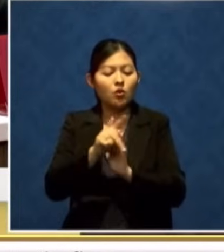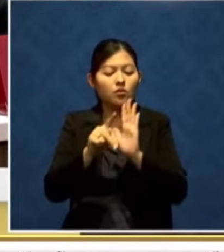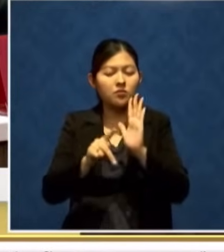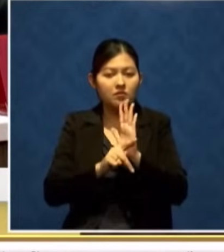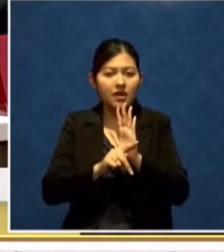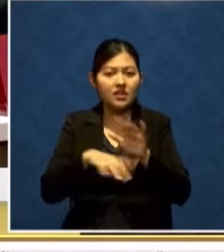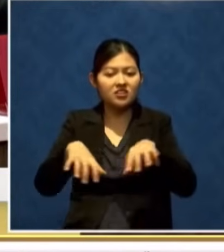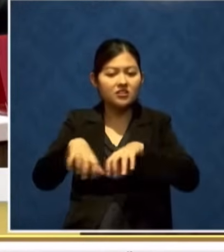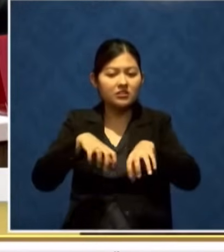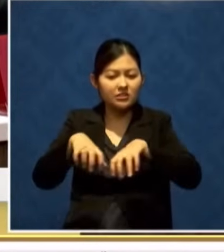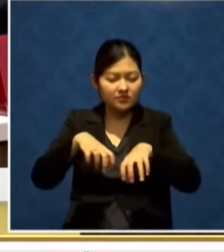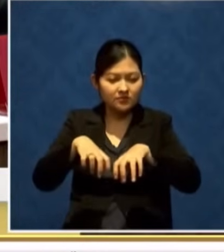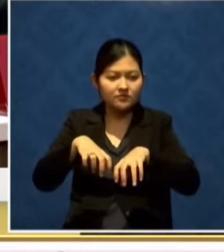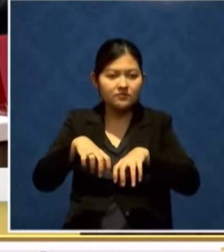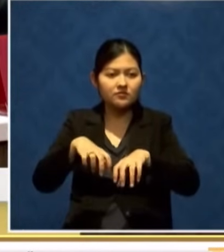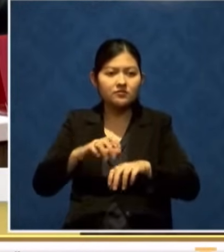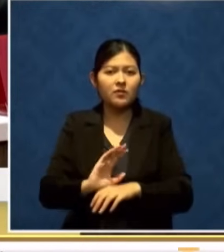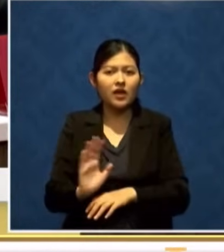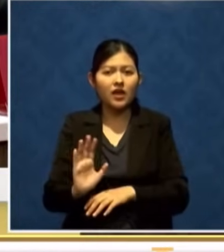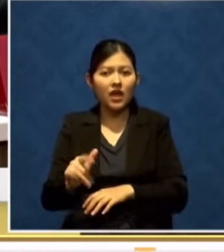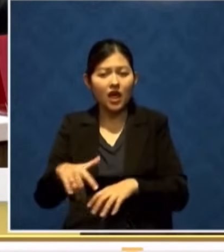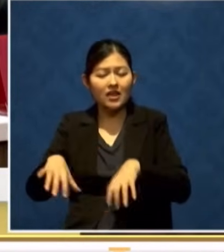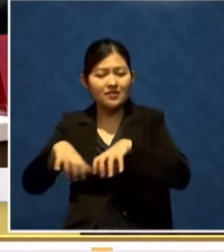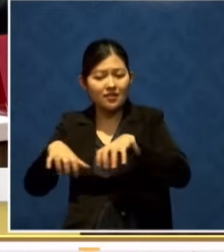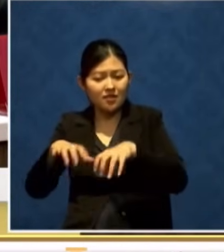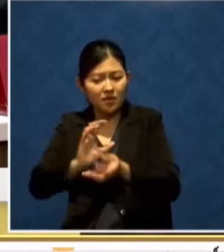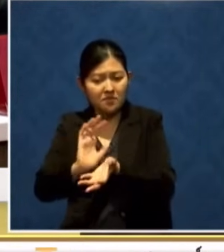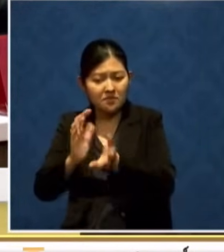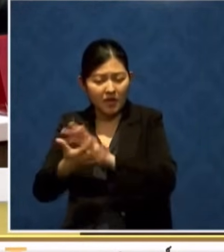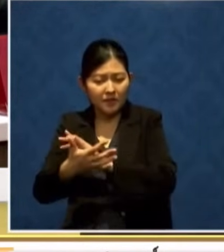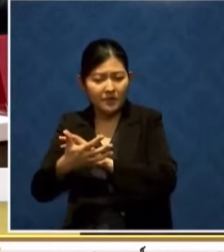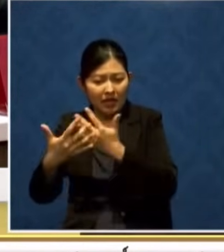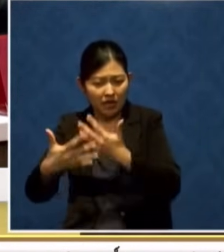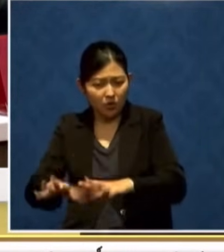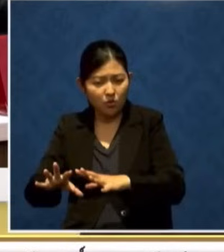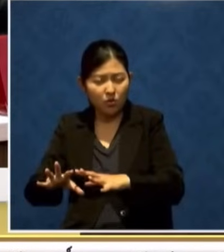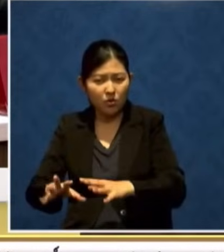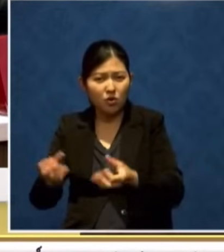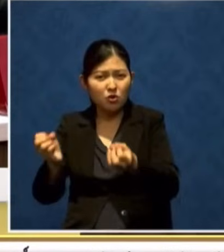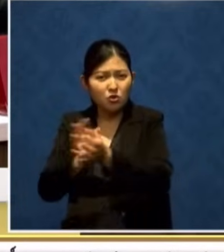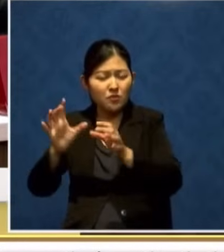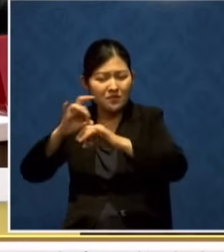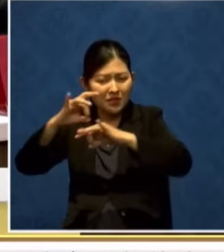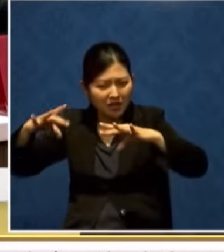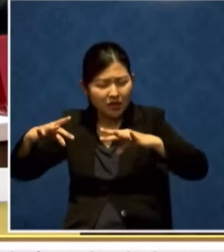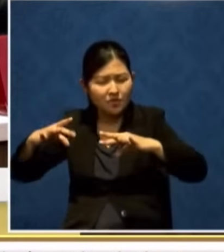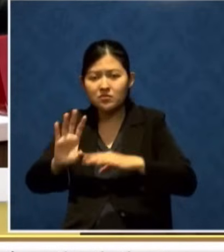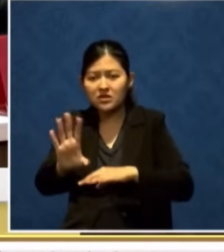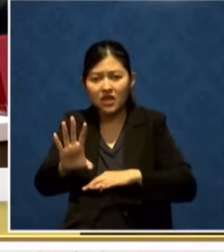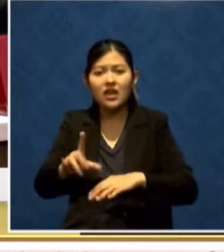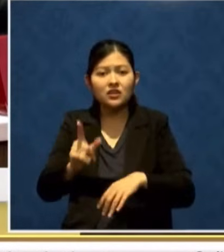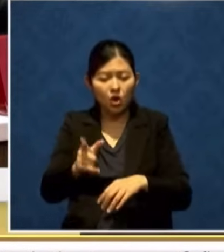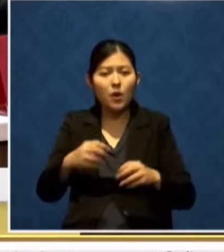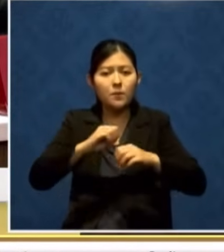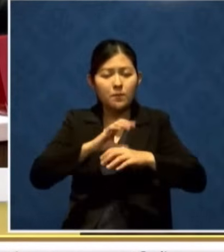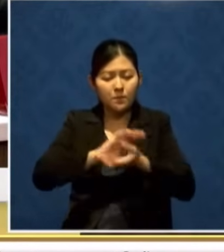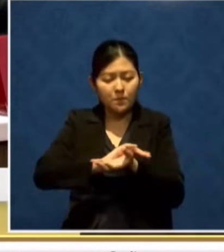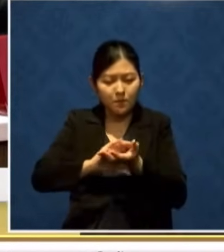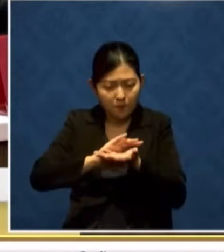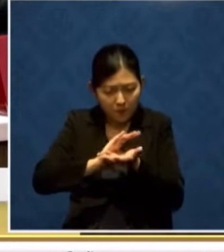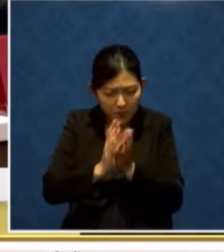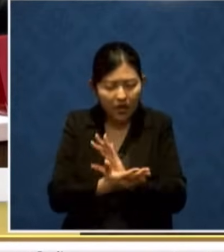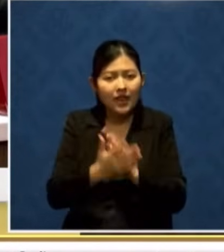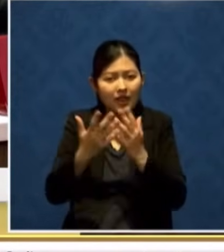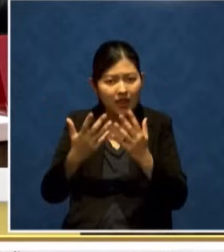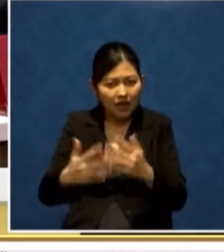ไม่ใช่ปฏิรูปมาให้มีความขัดแย้งแต่ปฏิรูปให้องค์การตำรวจดี